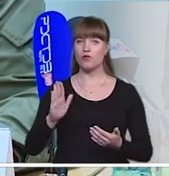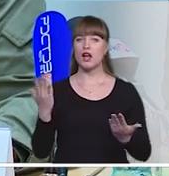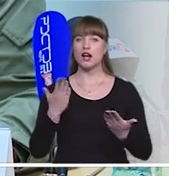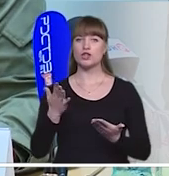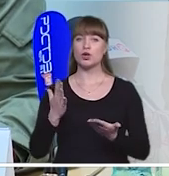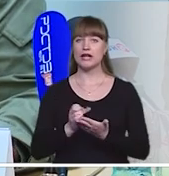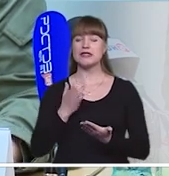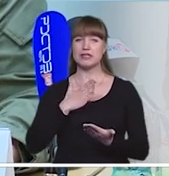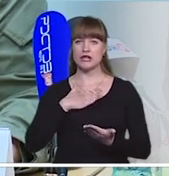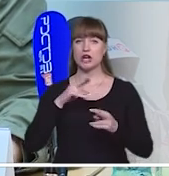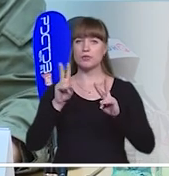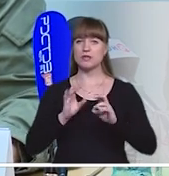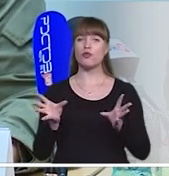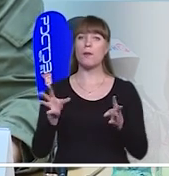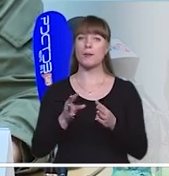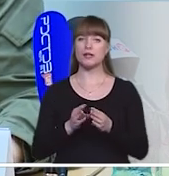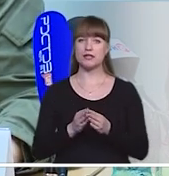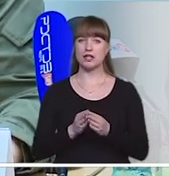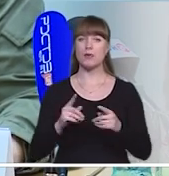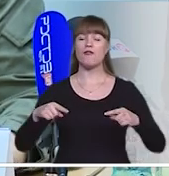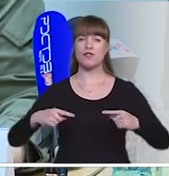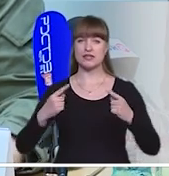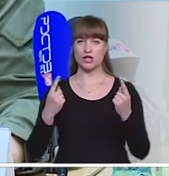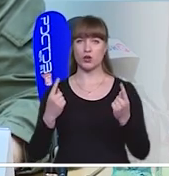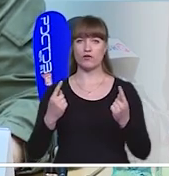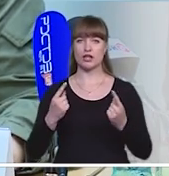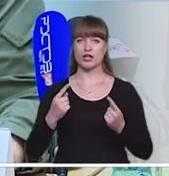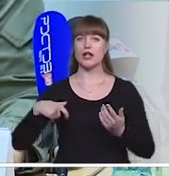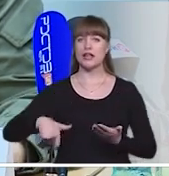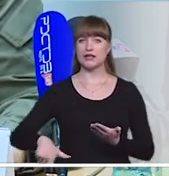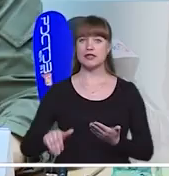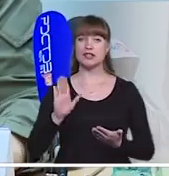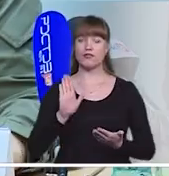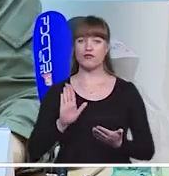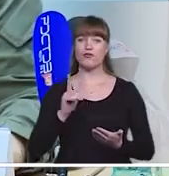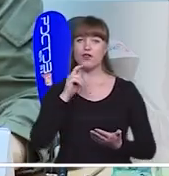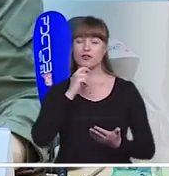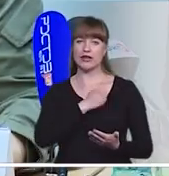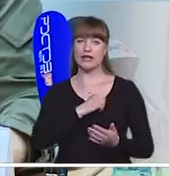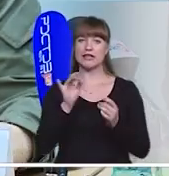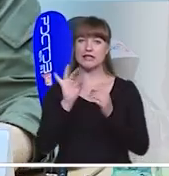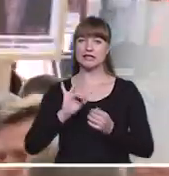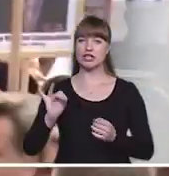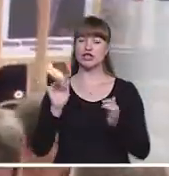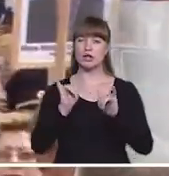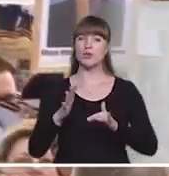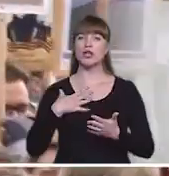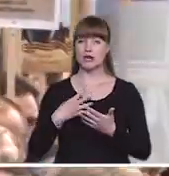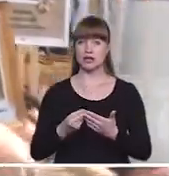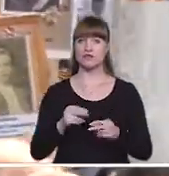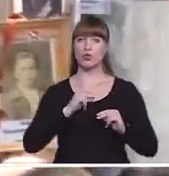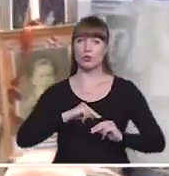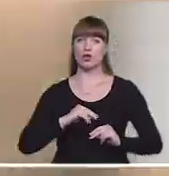найдена нашим поисковым объединением, восстановлена Донским военно-историческим музеем, и она на своем ходу.